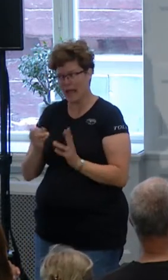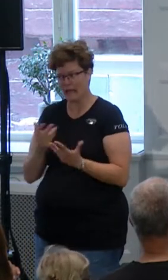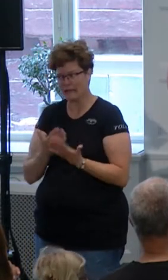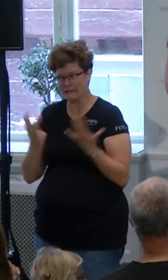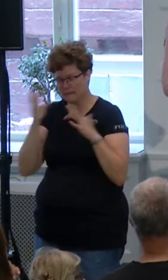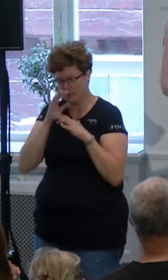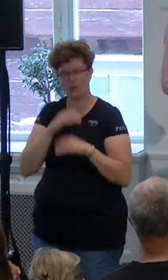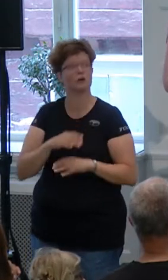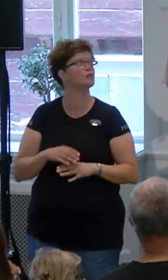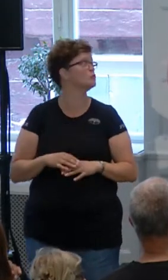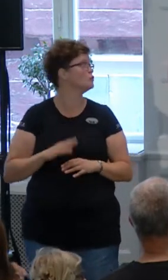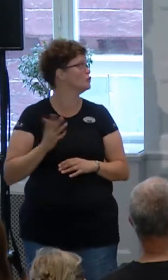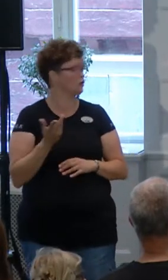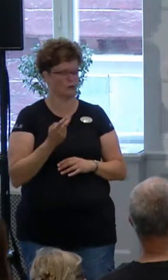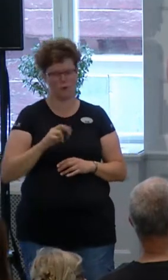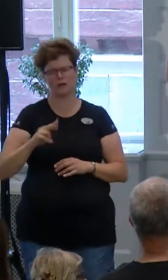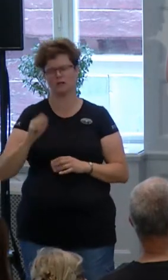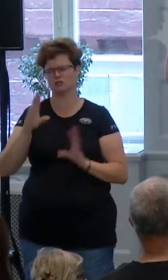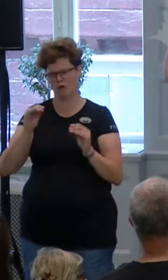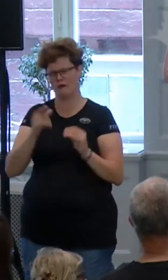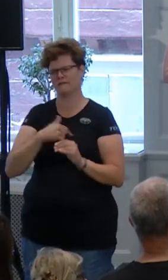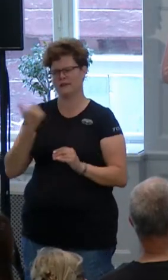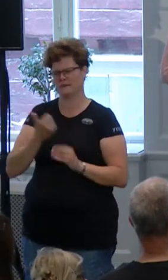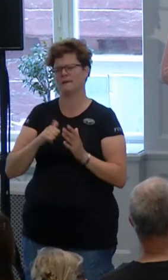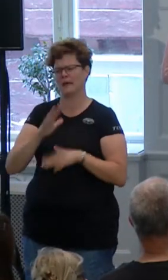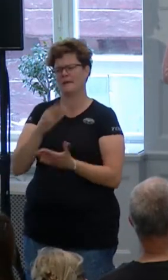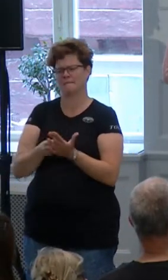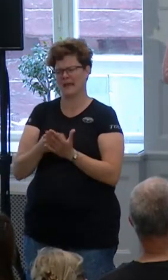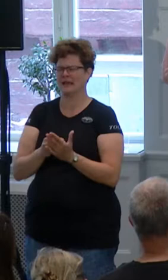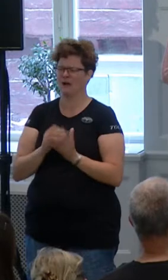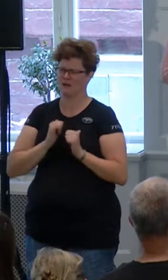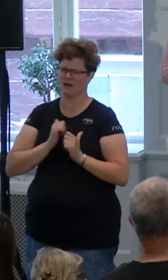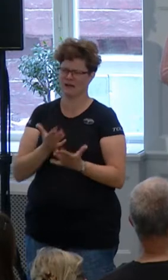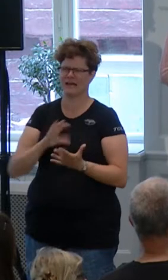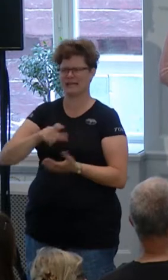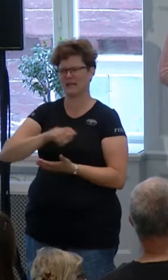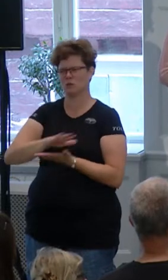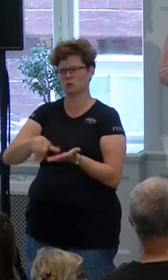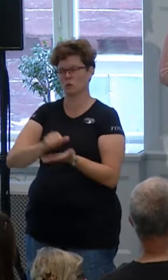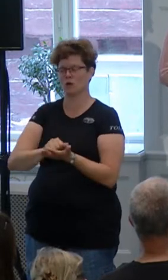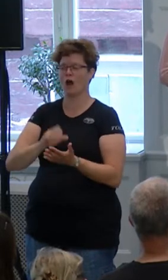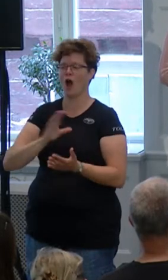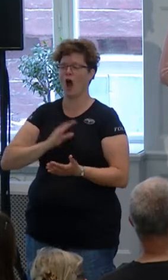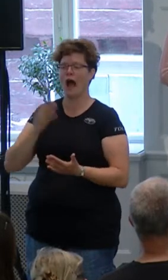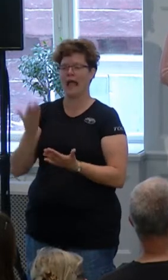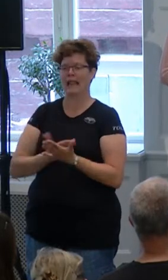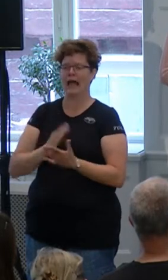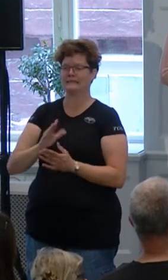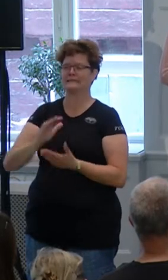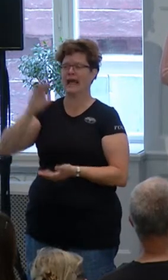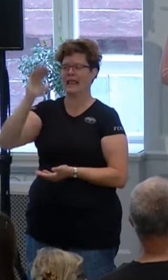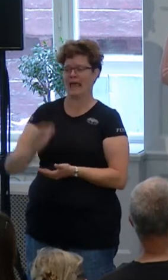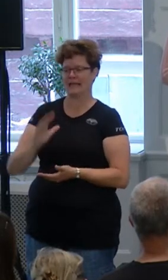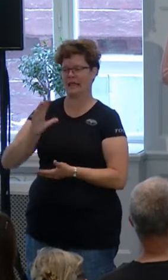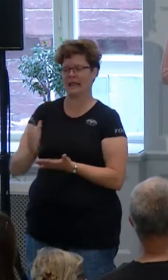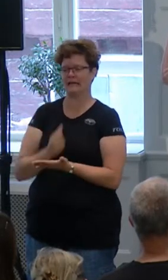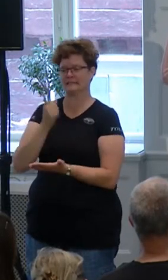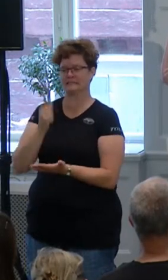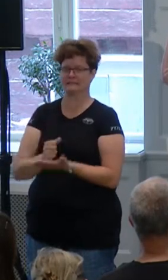problemet? Vi behöver mer pengar, definitivt. I Region Skåne så har vi landets lägsta